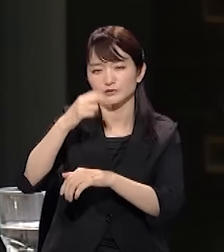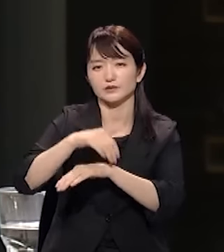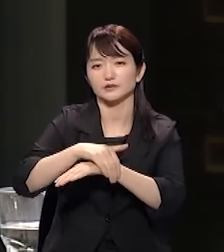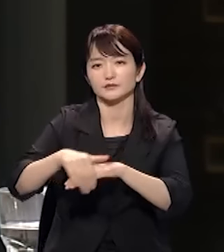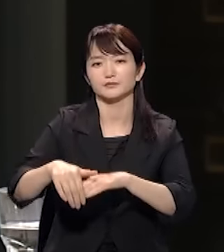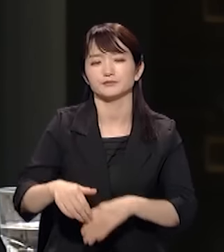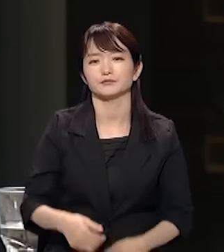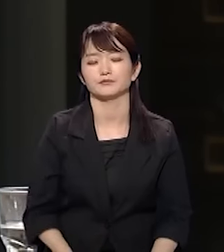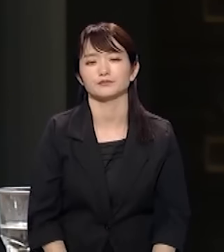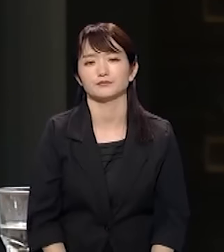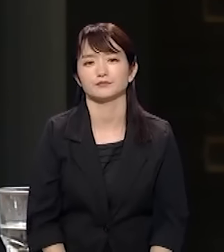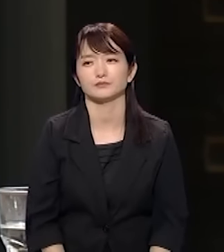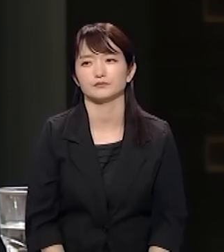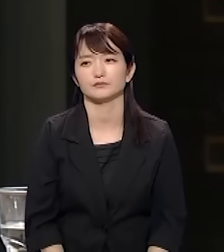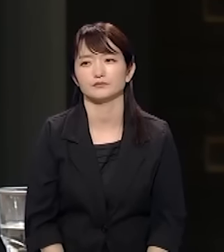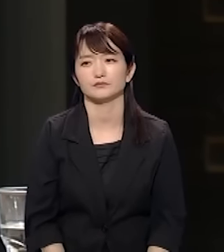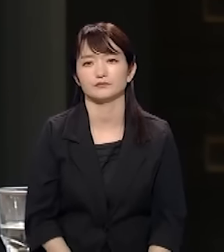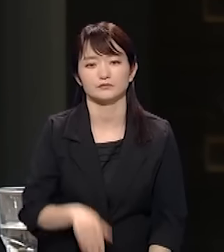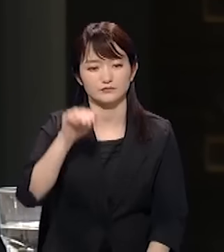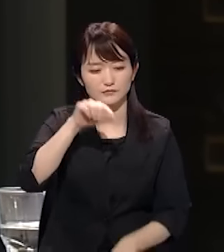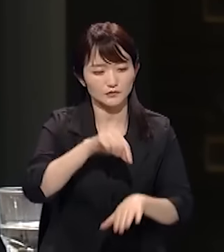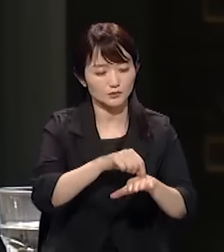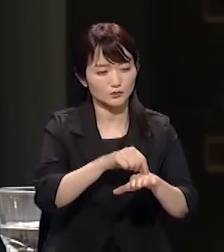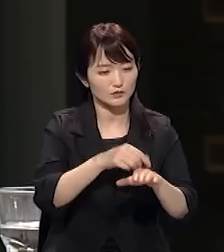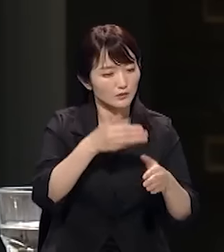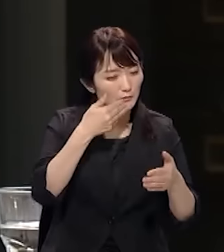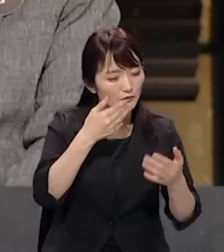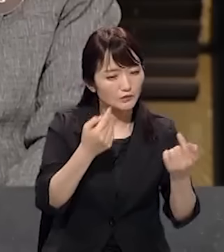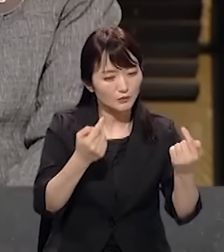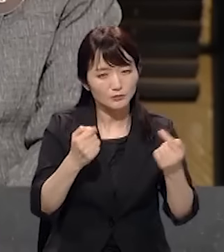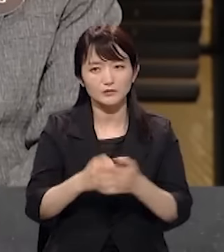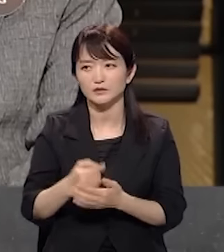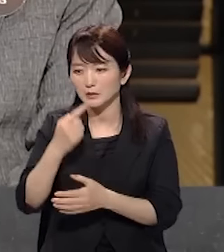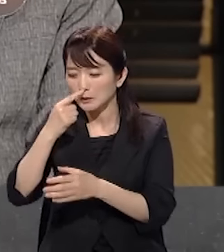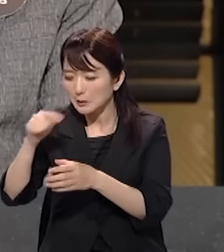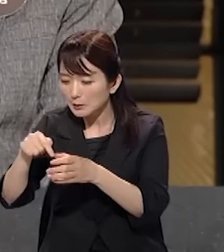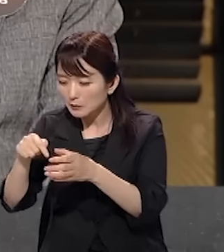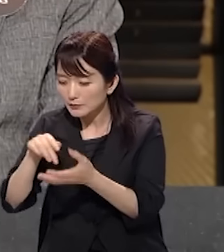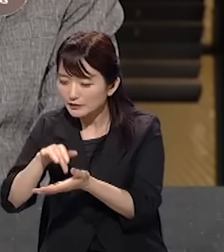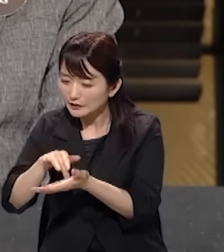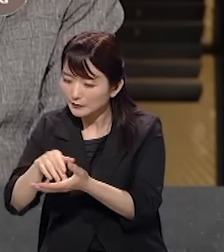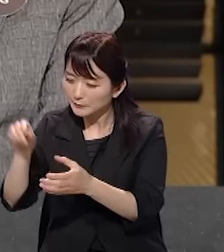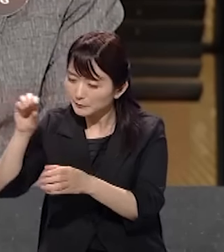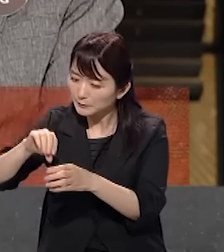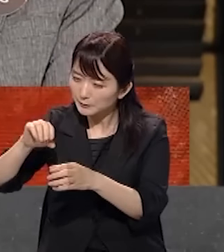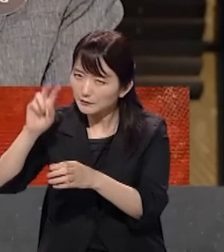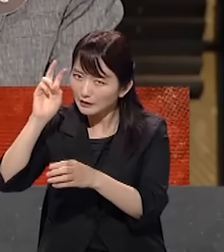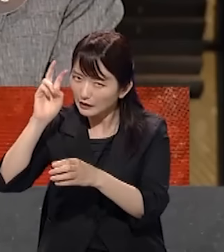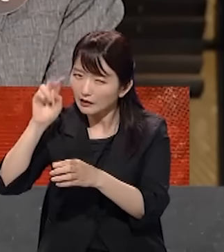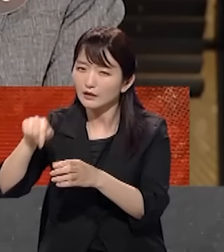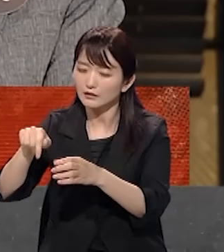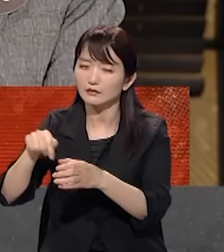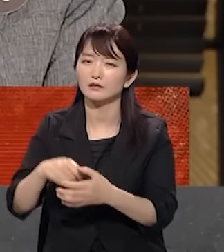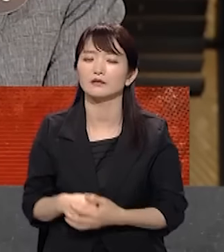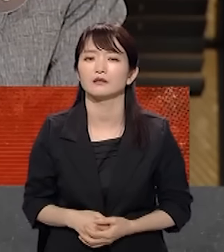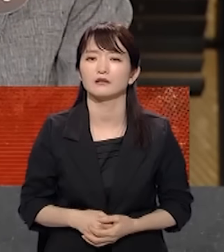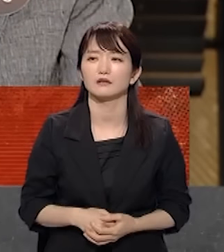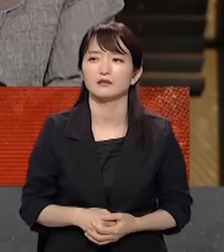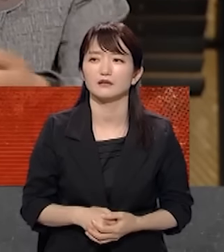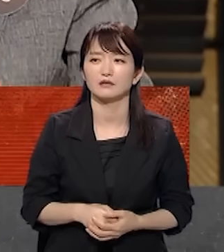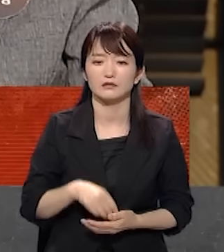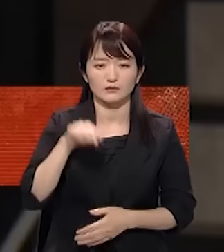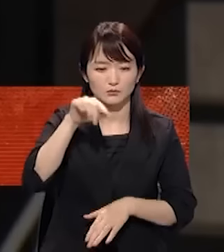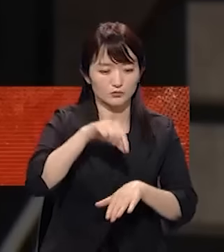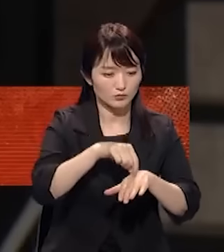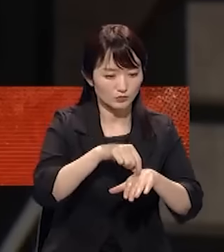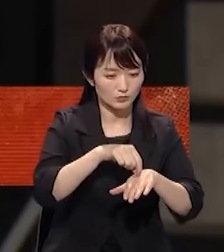뭐 일단음 오리 고기보다는 커피 쪽에 조금 더 무게가 실릴 것 같죠 예 그렇습니다 그게 왜냐면 오리고기를